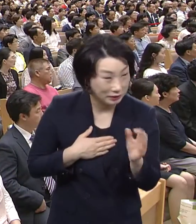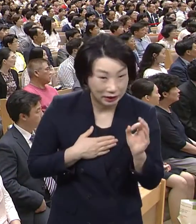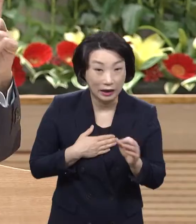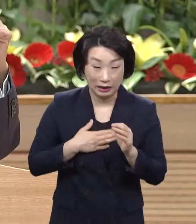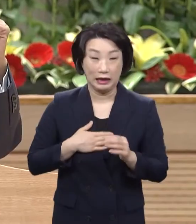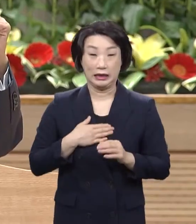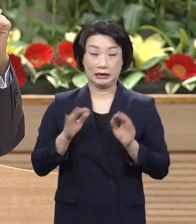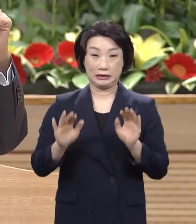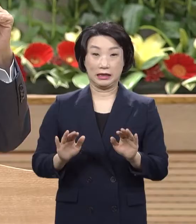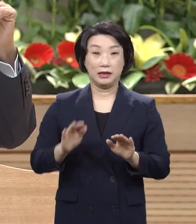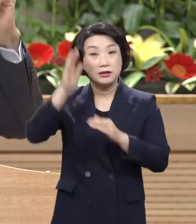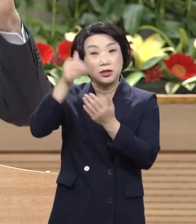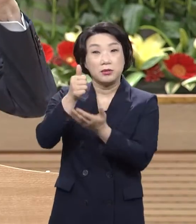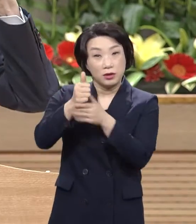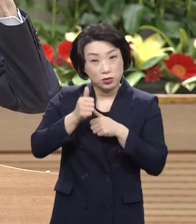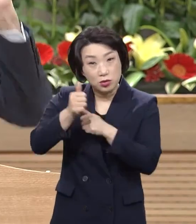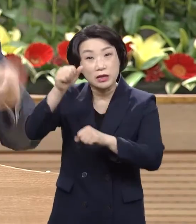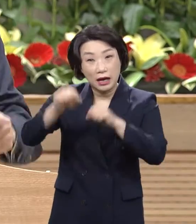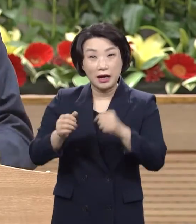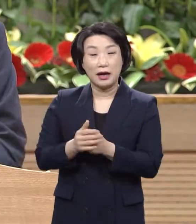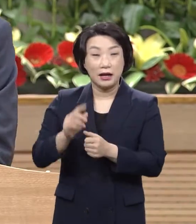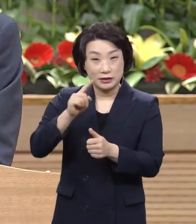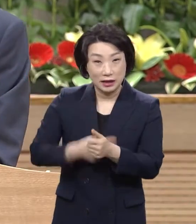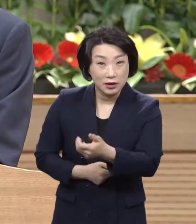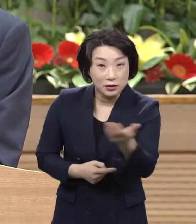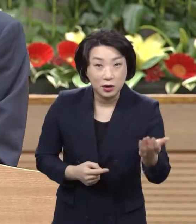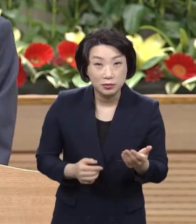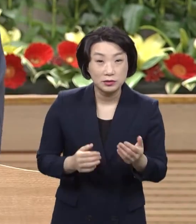자, 성령을 쫓아 행하면